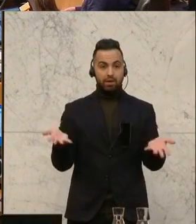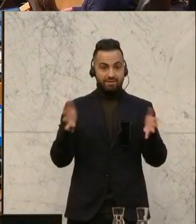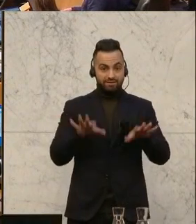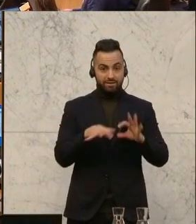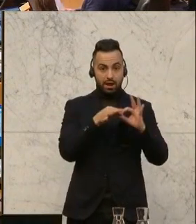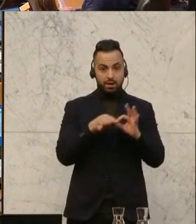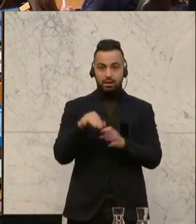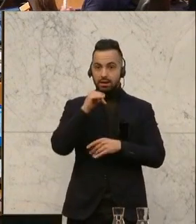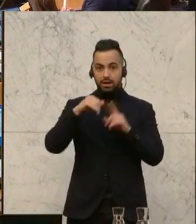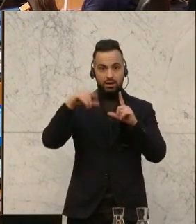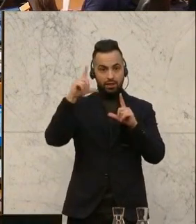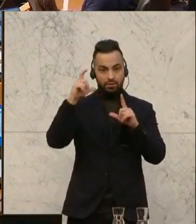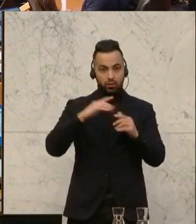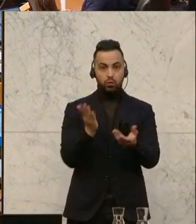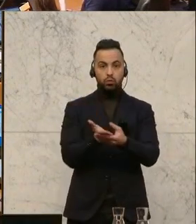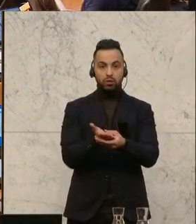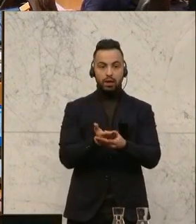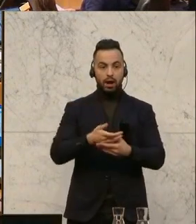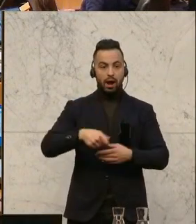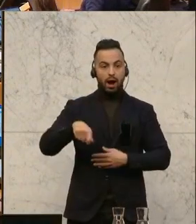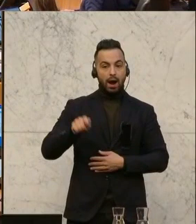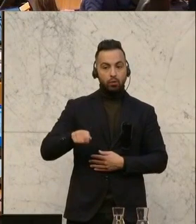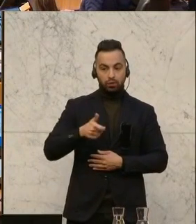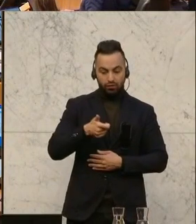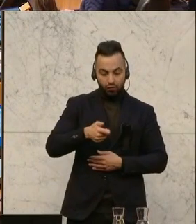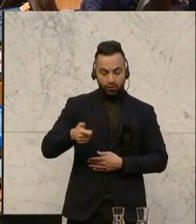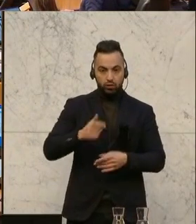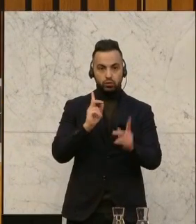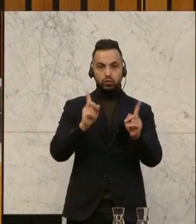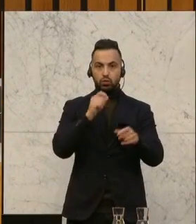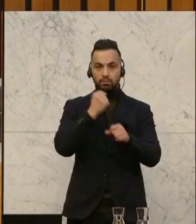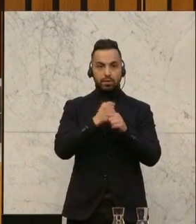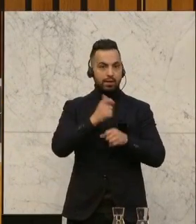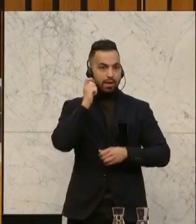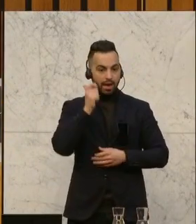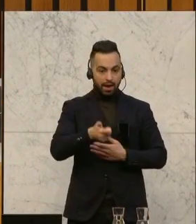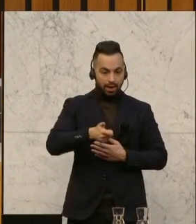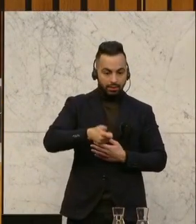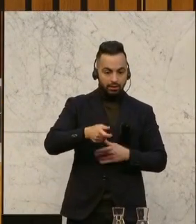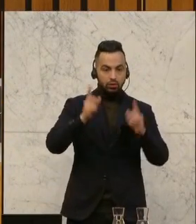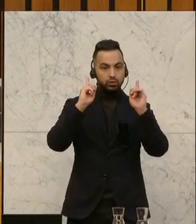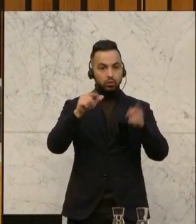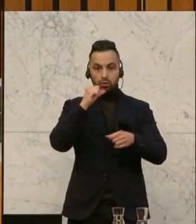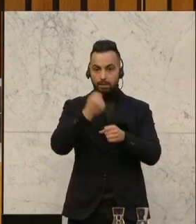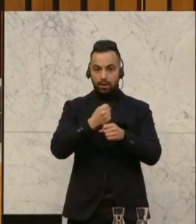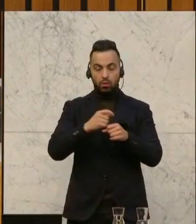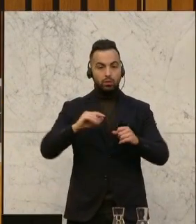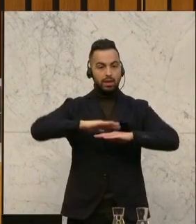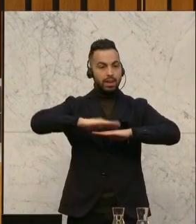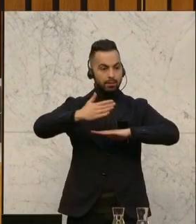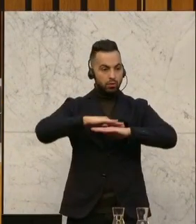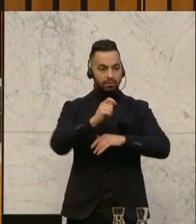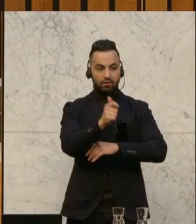heraus, keine Fotos aus den Unterlagen der Abgeordneten zu machen, weder vom Handy noch von Laptops noch